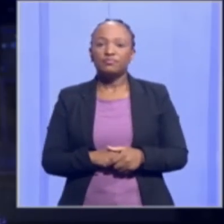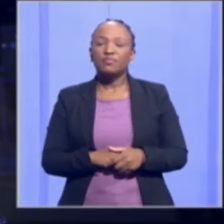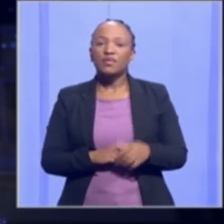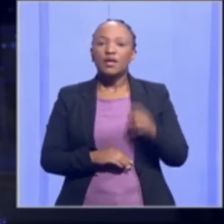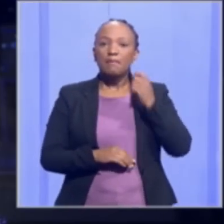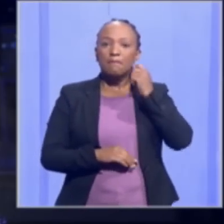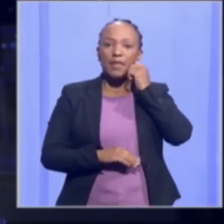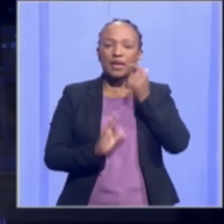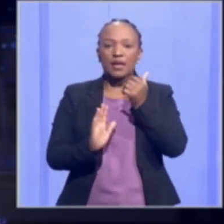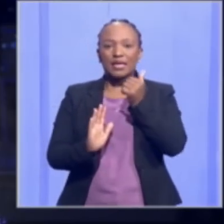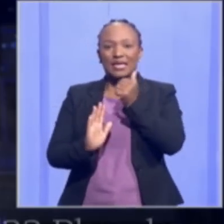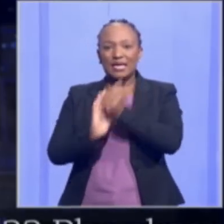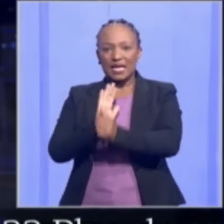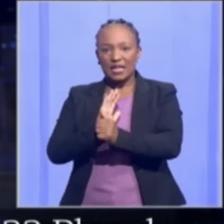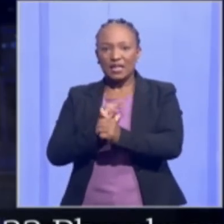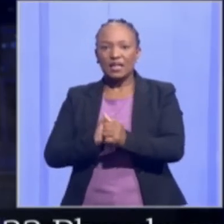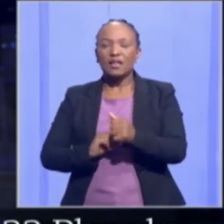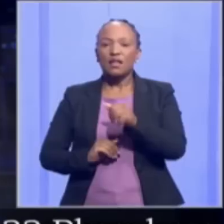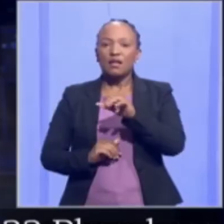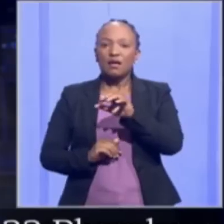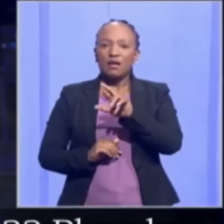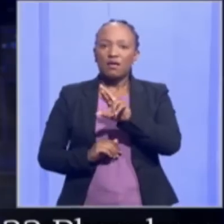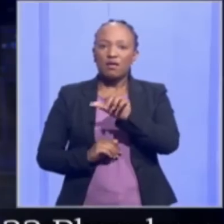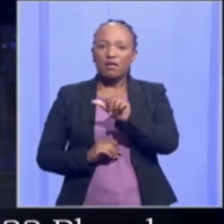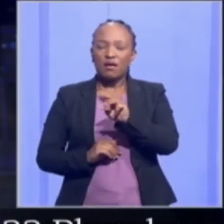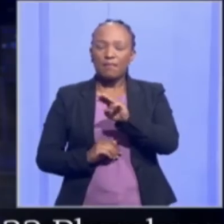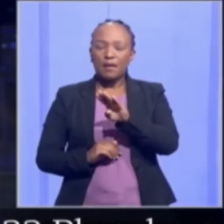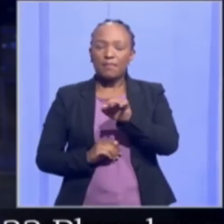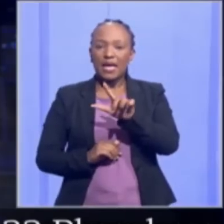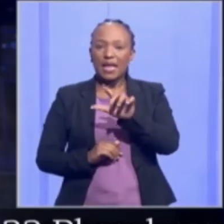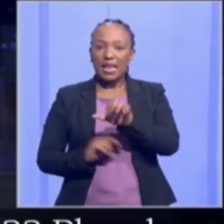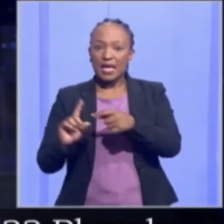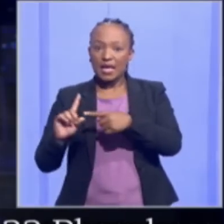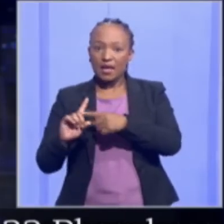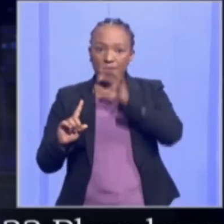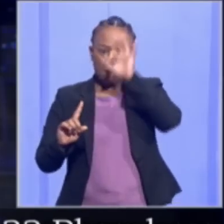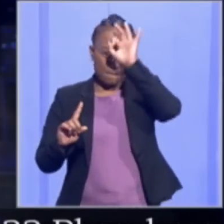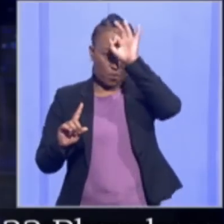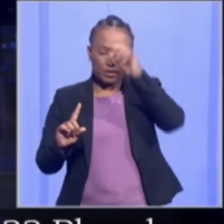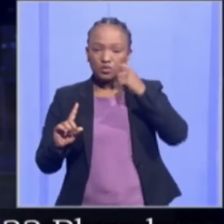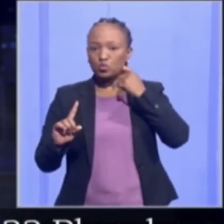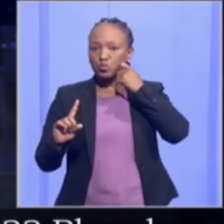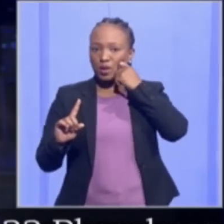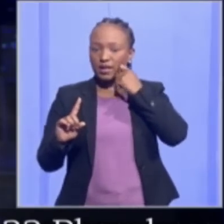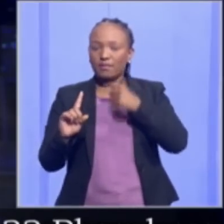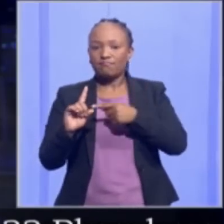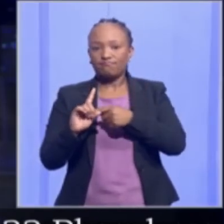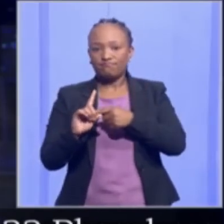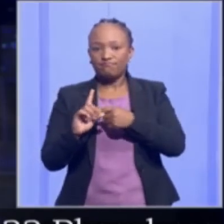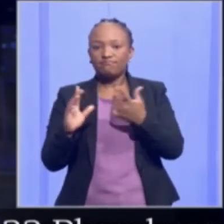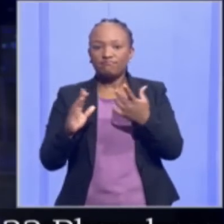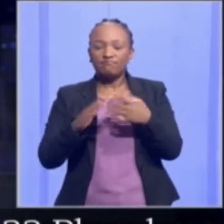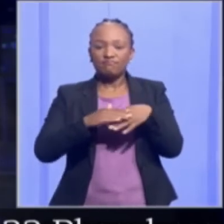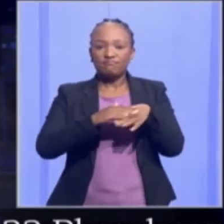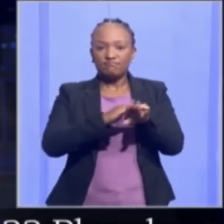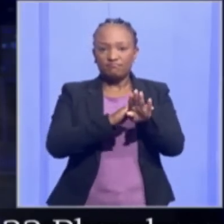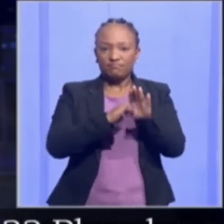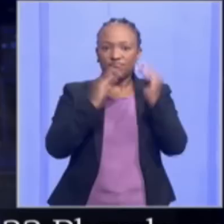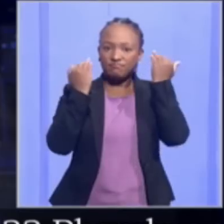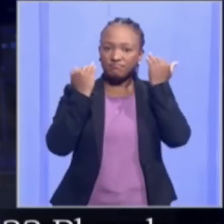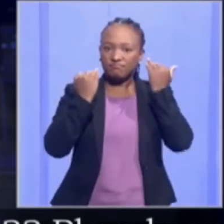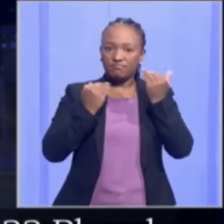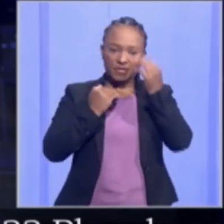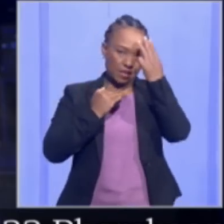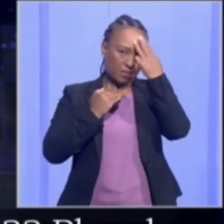Constable Ramabele Mothapo wa sepolesa sa Tshwane Metro o hlahelletse lekgotleng la Magistrata